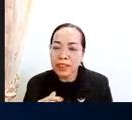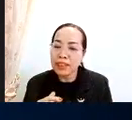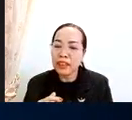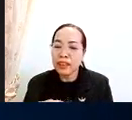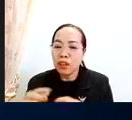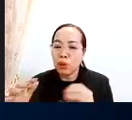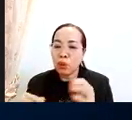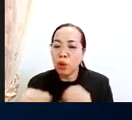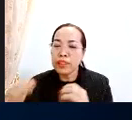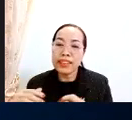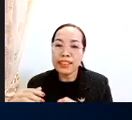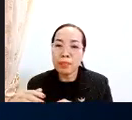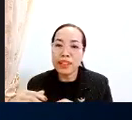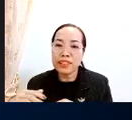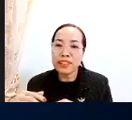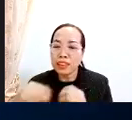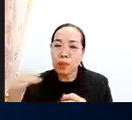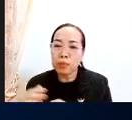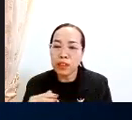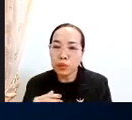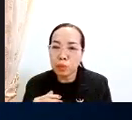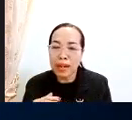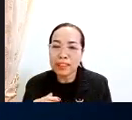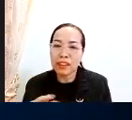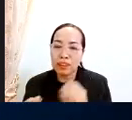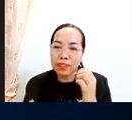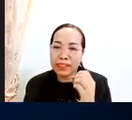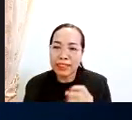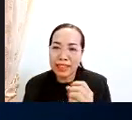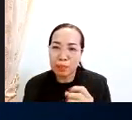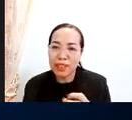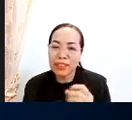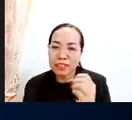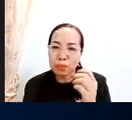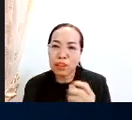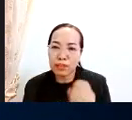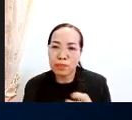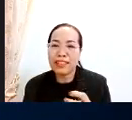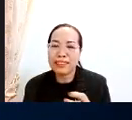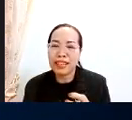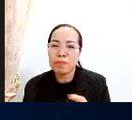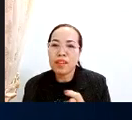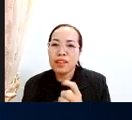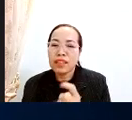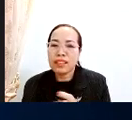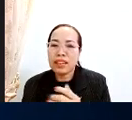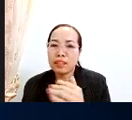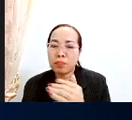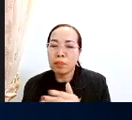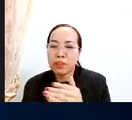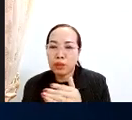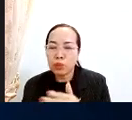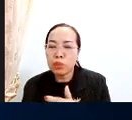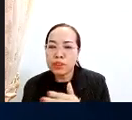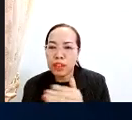kì khía ruom khía đồng bây kết pha bởi dân ruom bán to tập miễn ca xa mà kì xa mạc chà. Kết thà kết